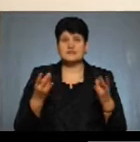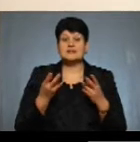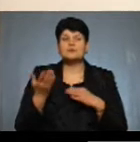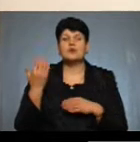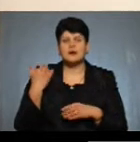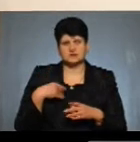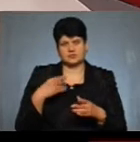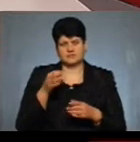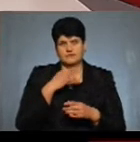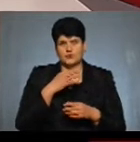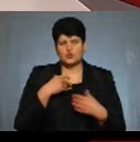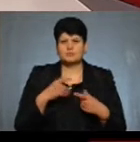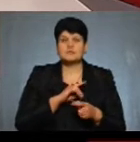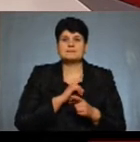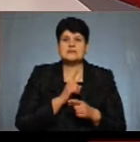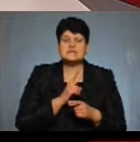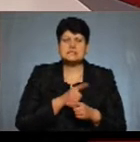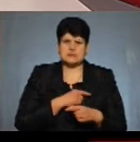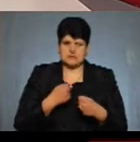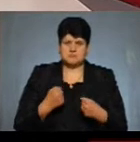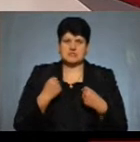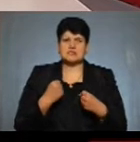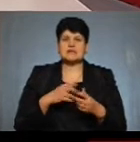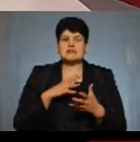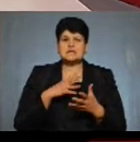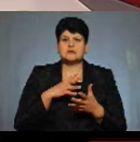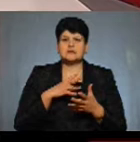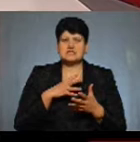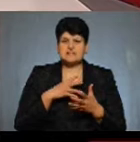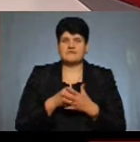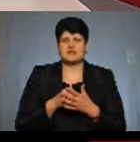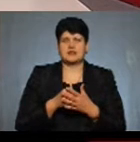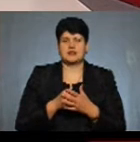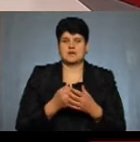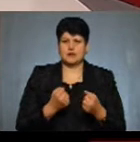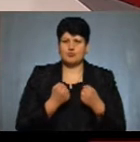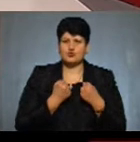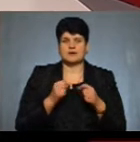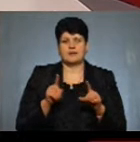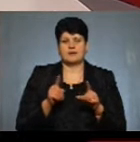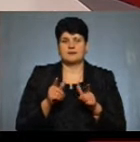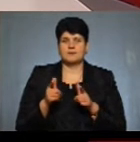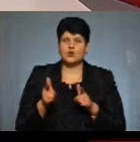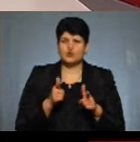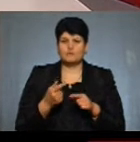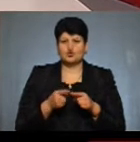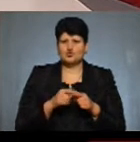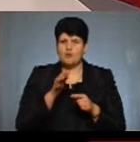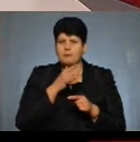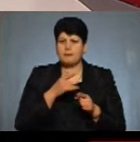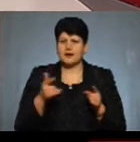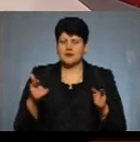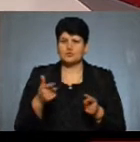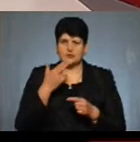швидше вживати для того, щоб зміцнити свій імунітет, щоб все ж таки підійти і підготуватися до періоду